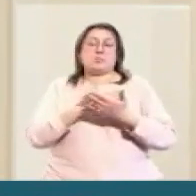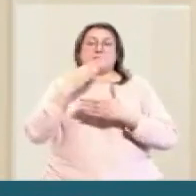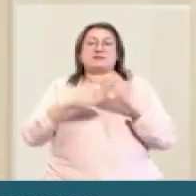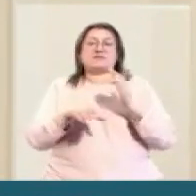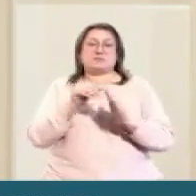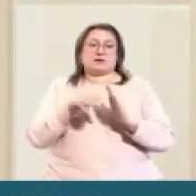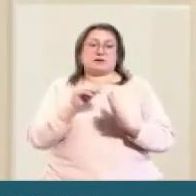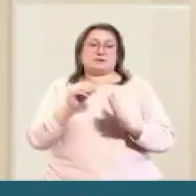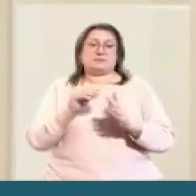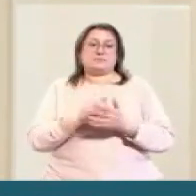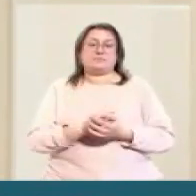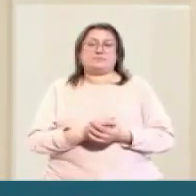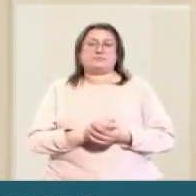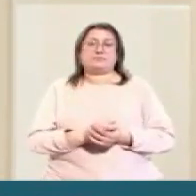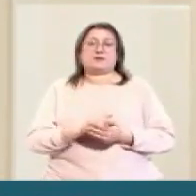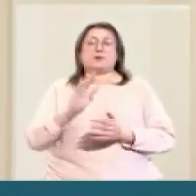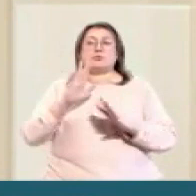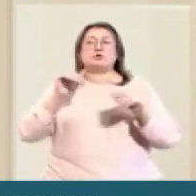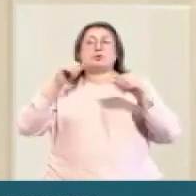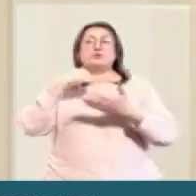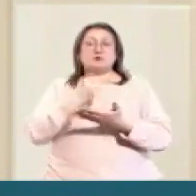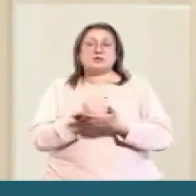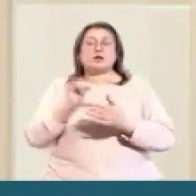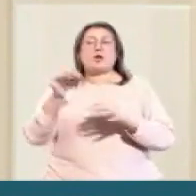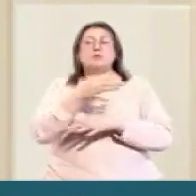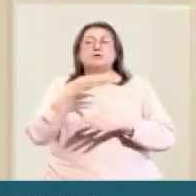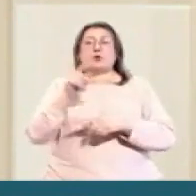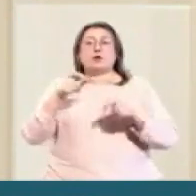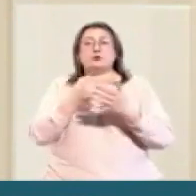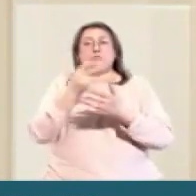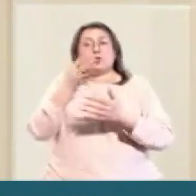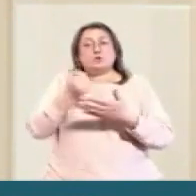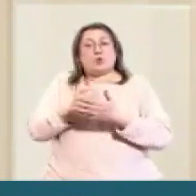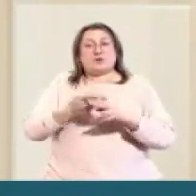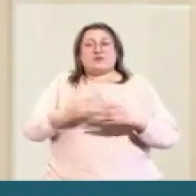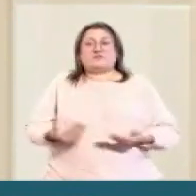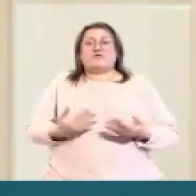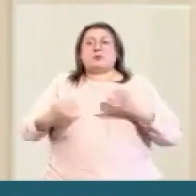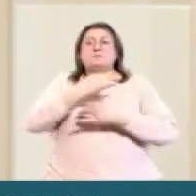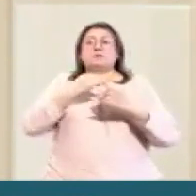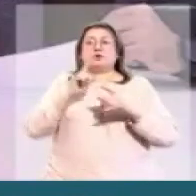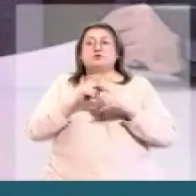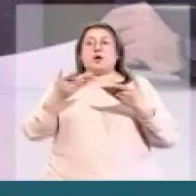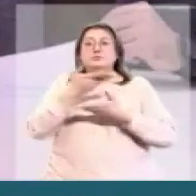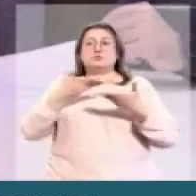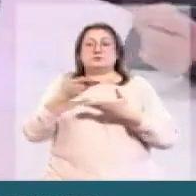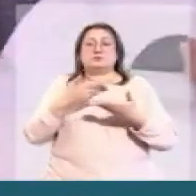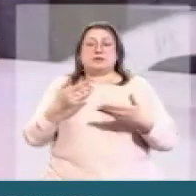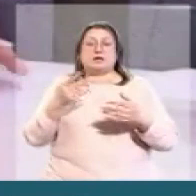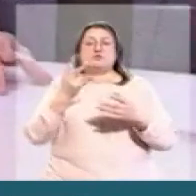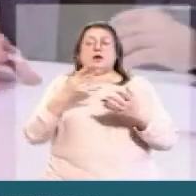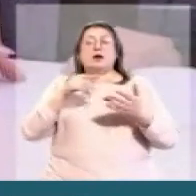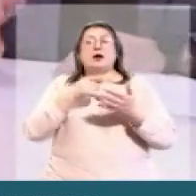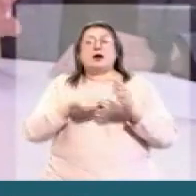предвыборная, будет удержаться на областной конференции. Но до этого мы должны ее обсудить вот именно в живом такой, в живой беседе, в живом разговоре. Стоит отметить,